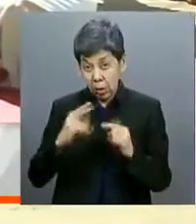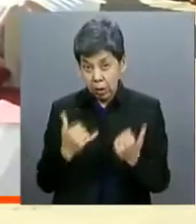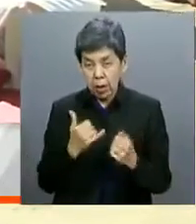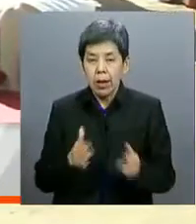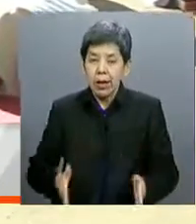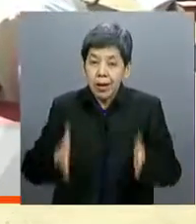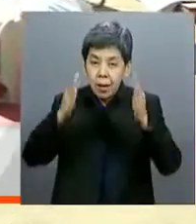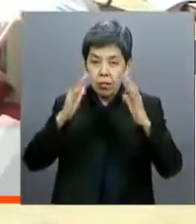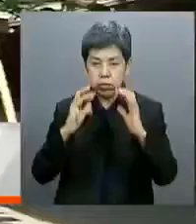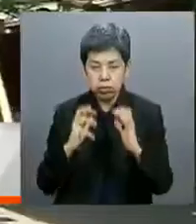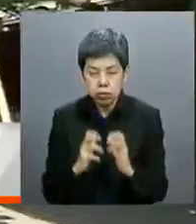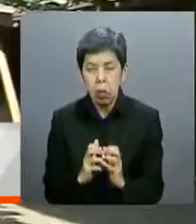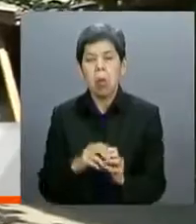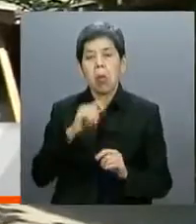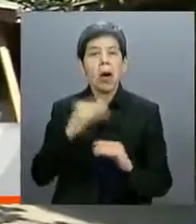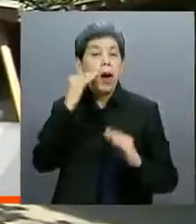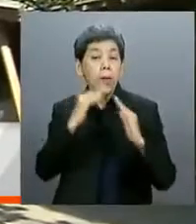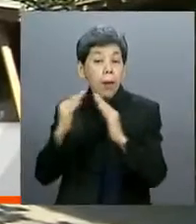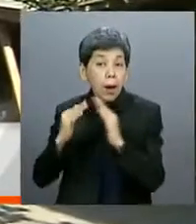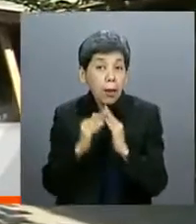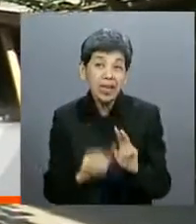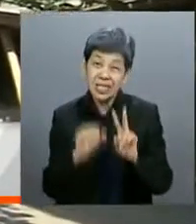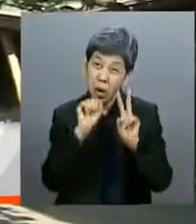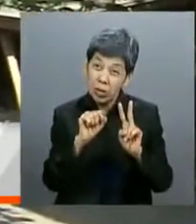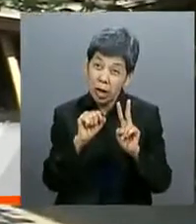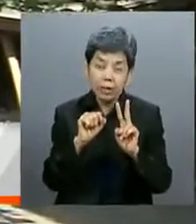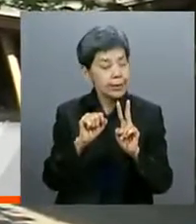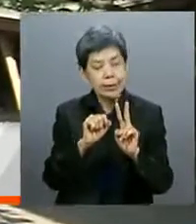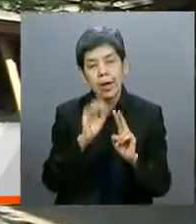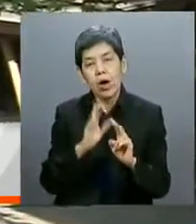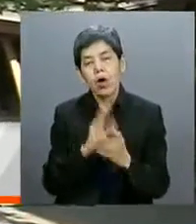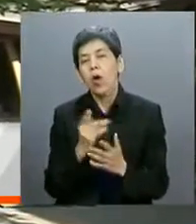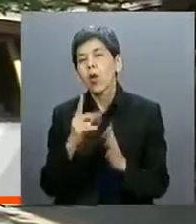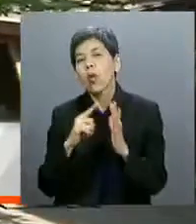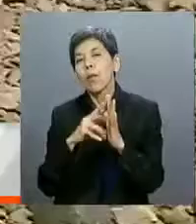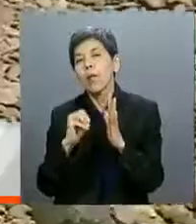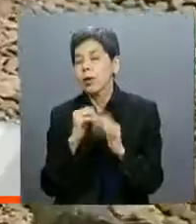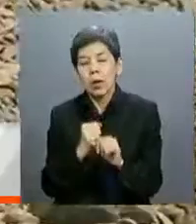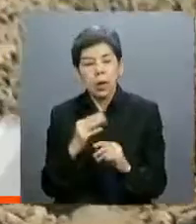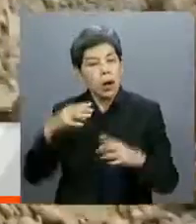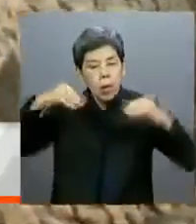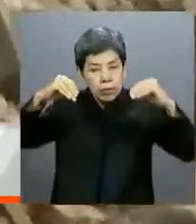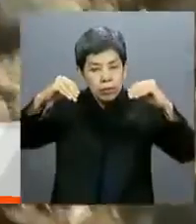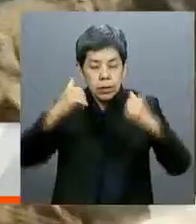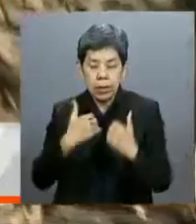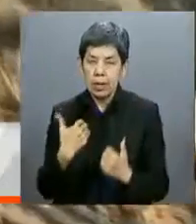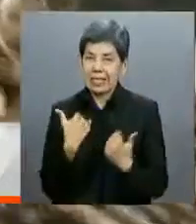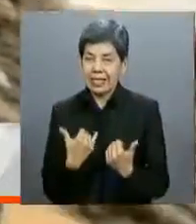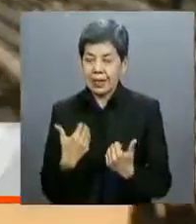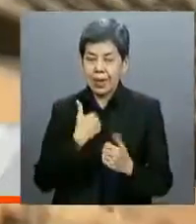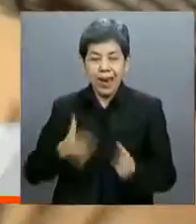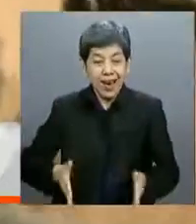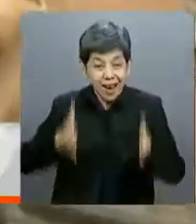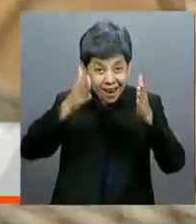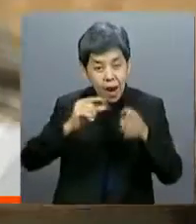อาคารพังเสียหายจำนวนมากส่วนบ้านเรือนกว่า 2แสนหลังคาเรือนในจังหวัดคุมาโมโตะไม่มีไฟฟ้าใช้ขณะที่อาคาร